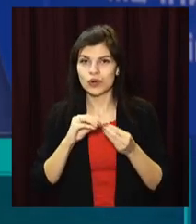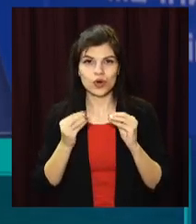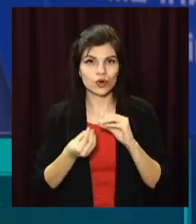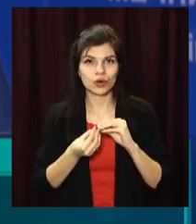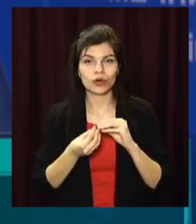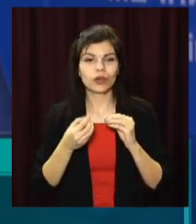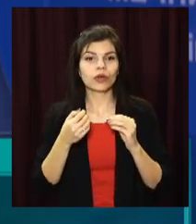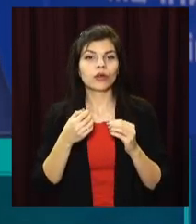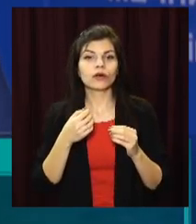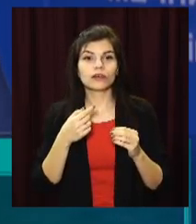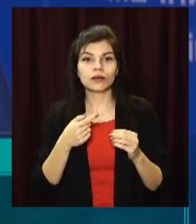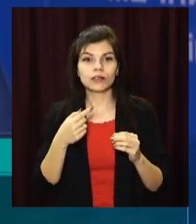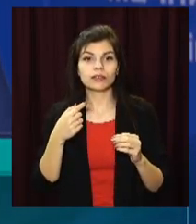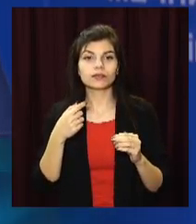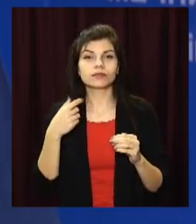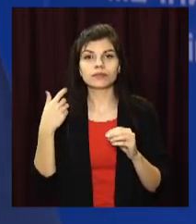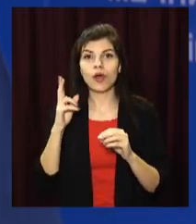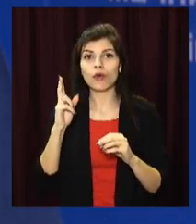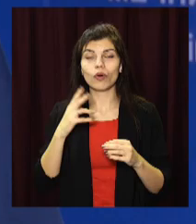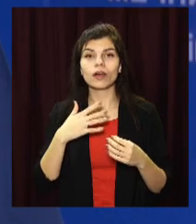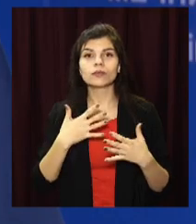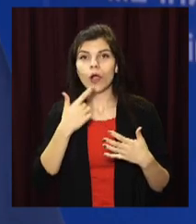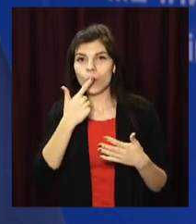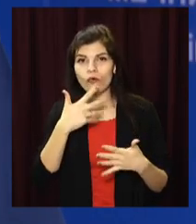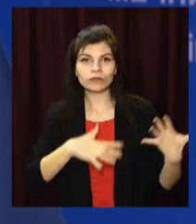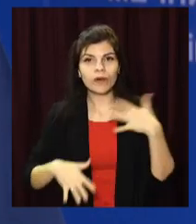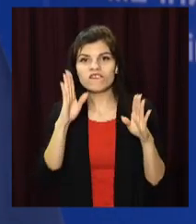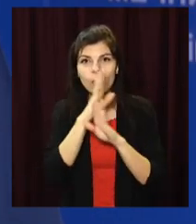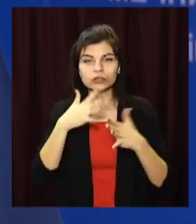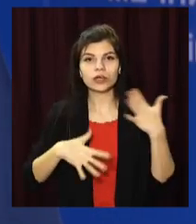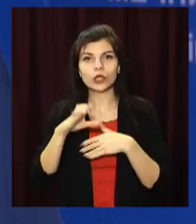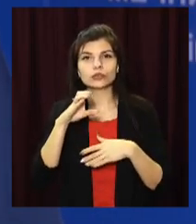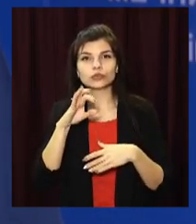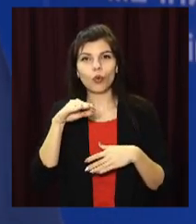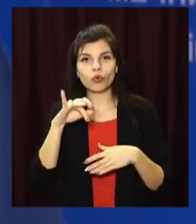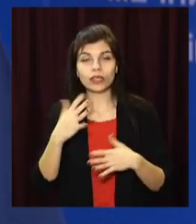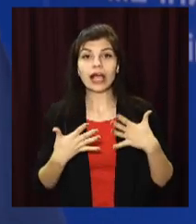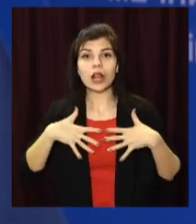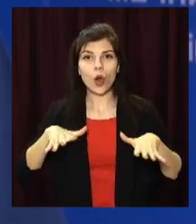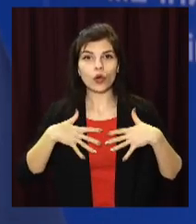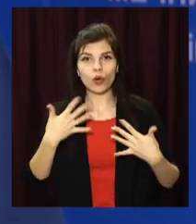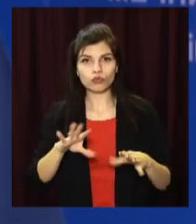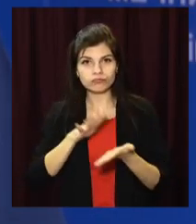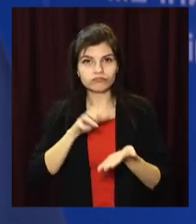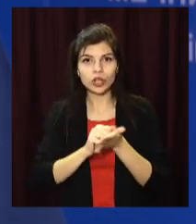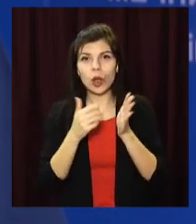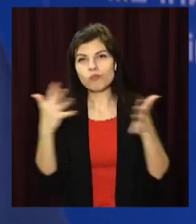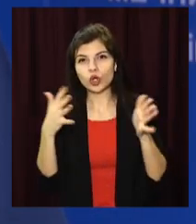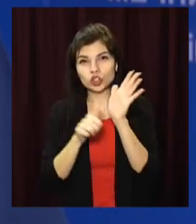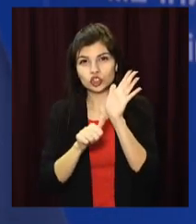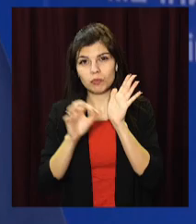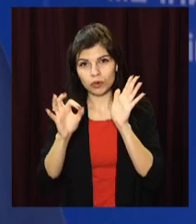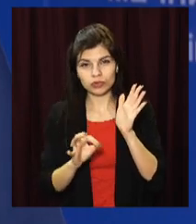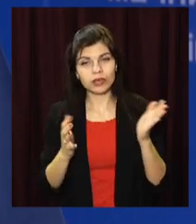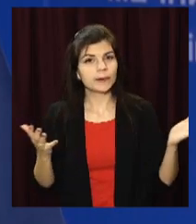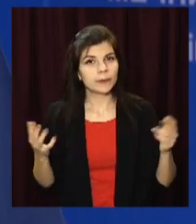Да все, у кого сатурация низкая и объем поражения легких больше 60%, это уже